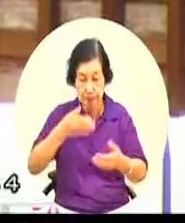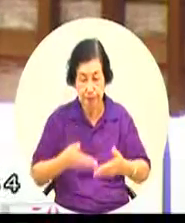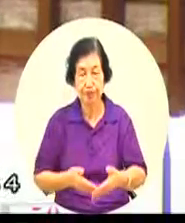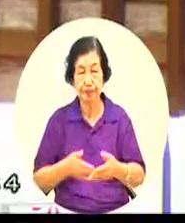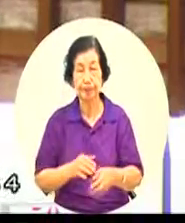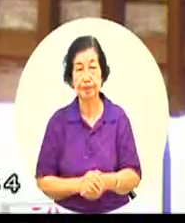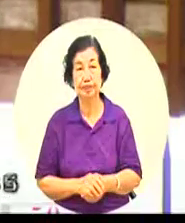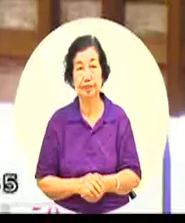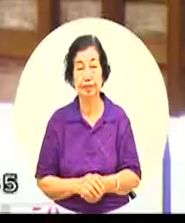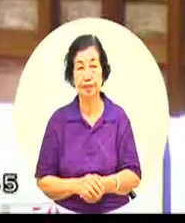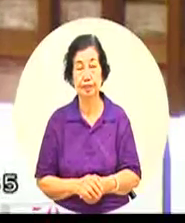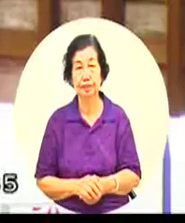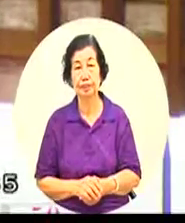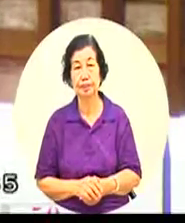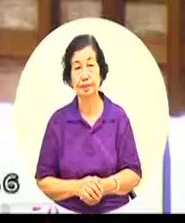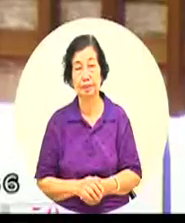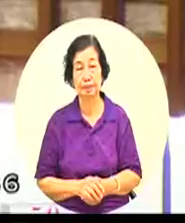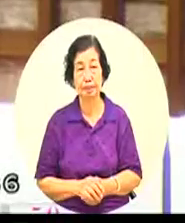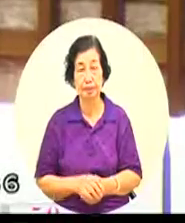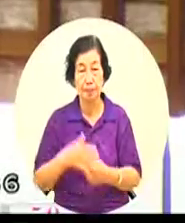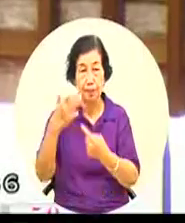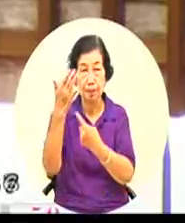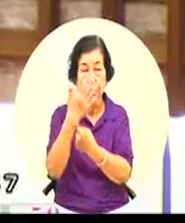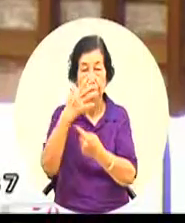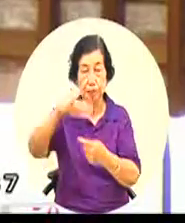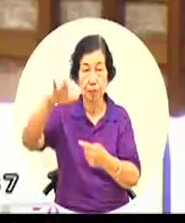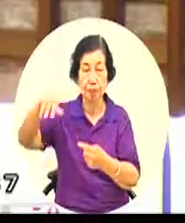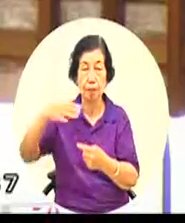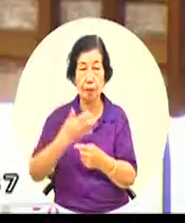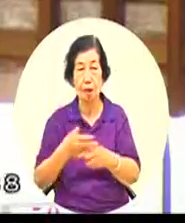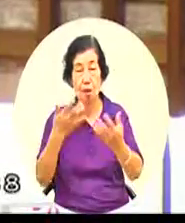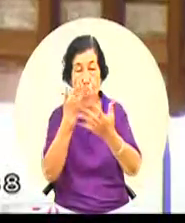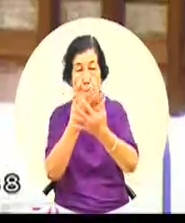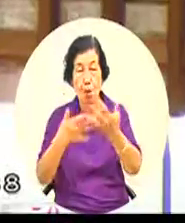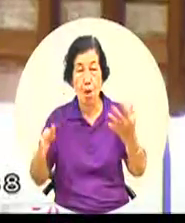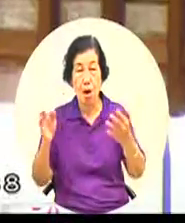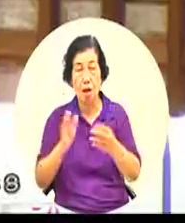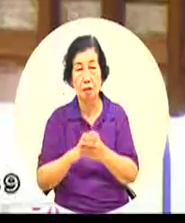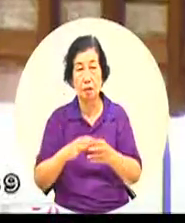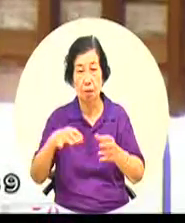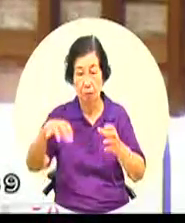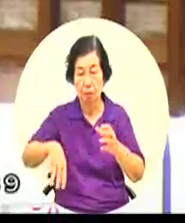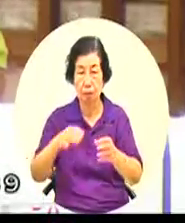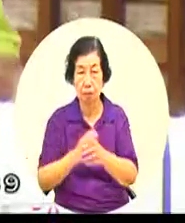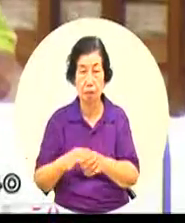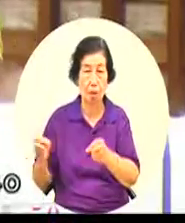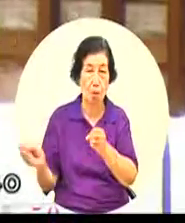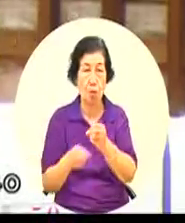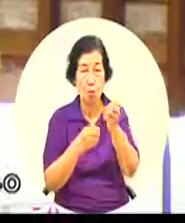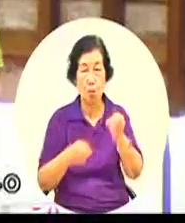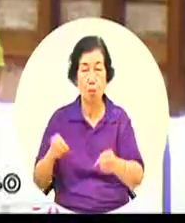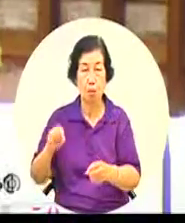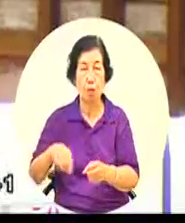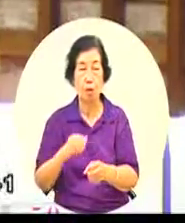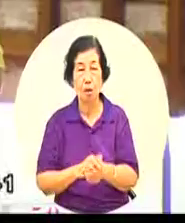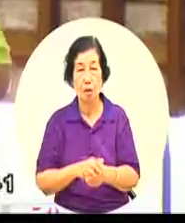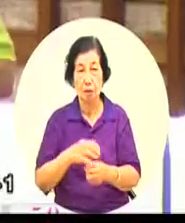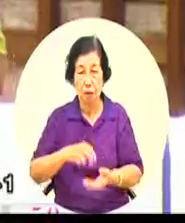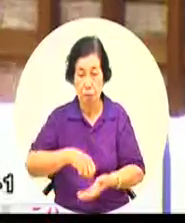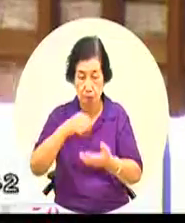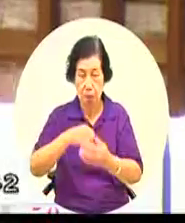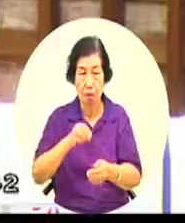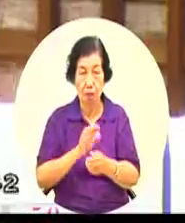哦、 啊，那像那个旗山啊、网球场这些，是不是属于我们体育处在辅导的？ 对，